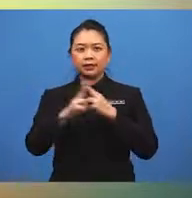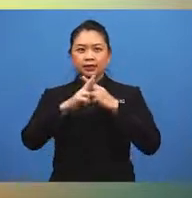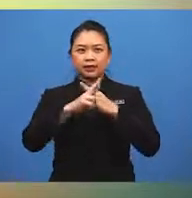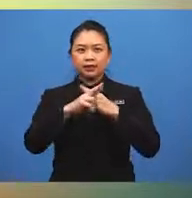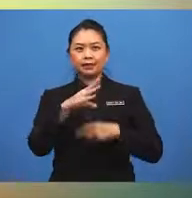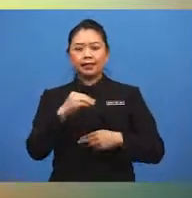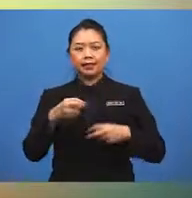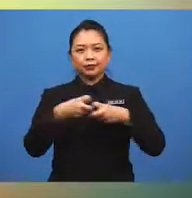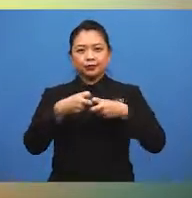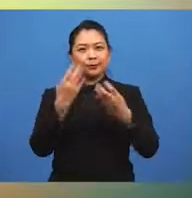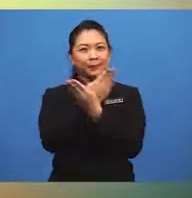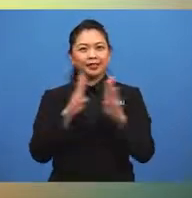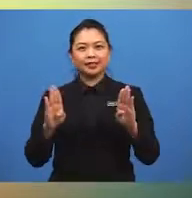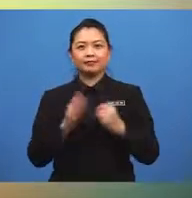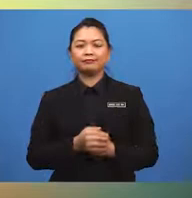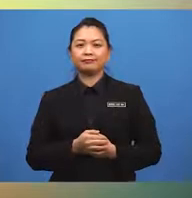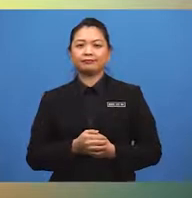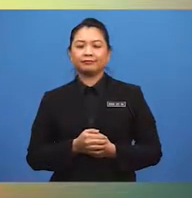rintangan dan elektron bebas.